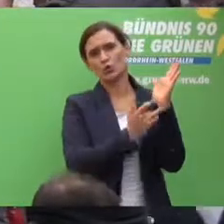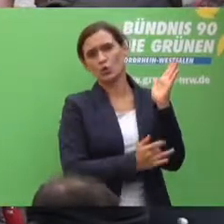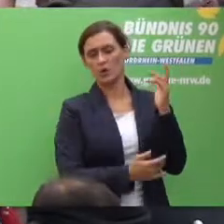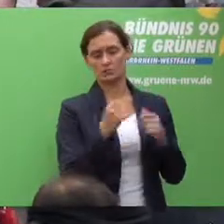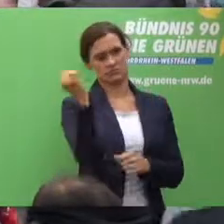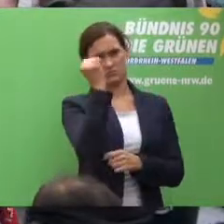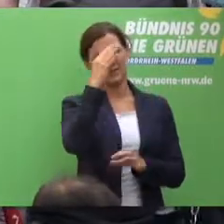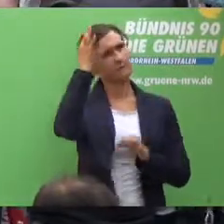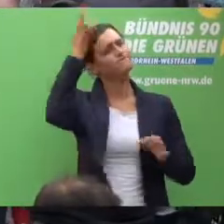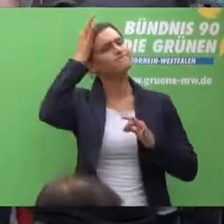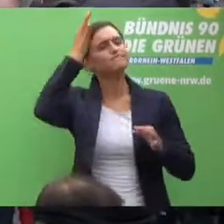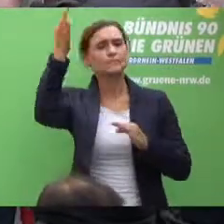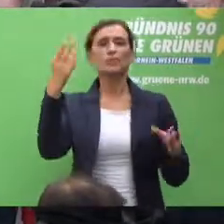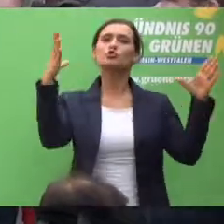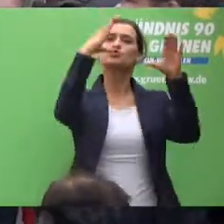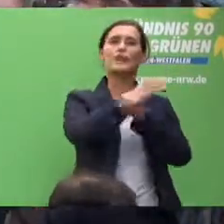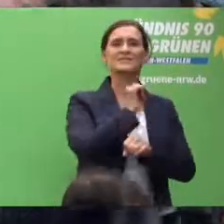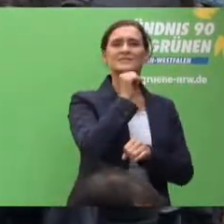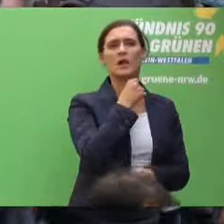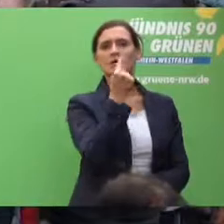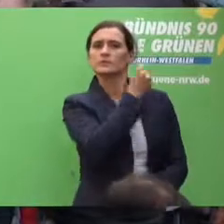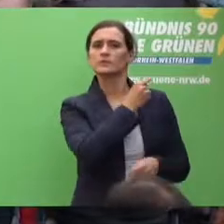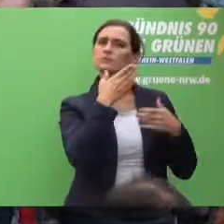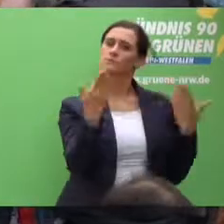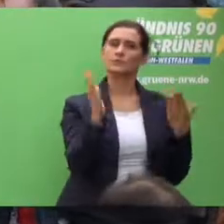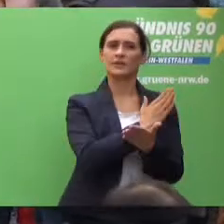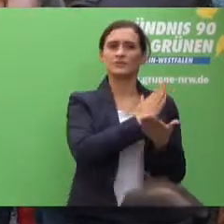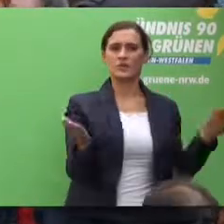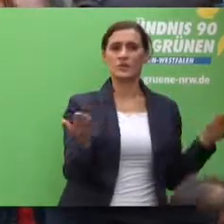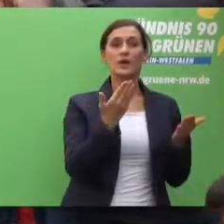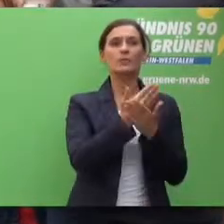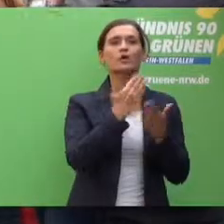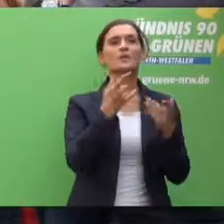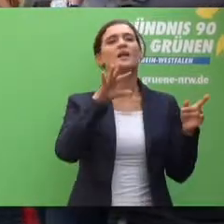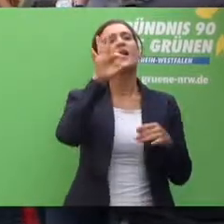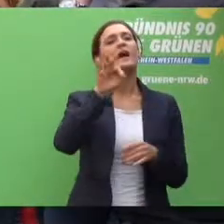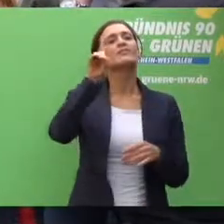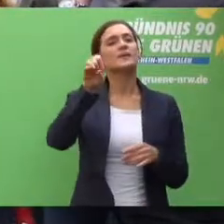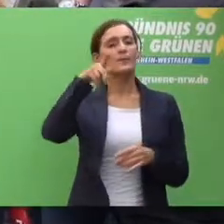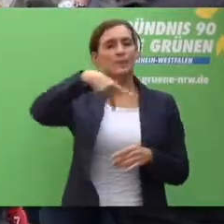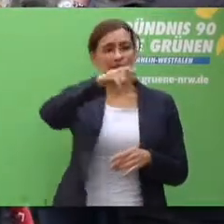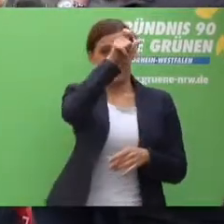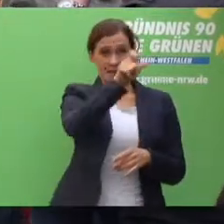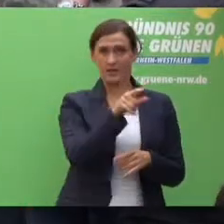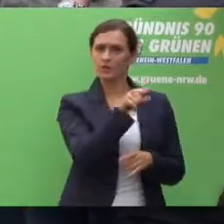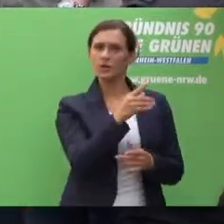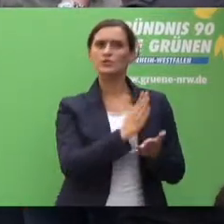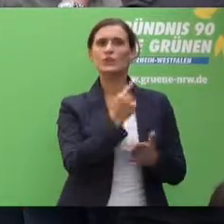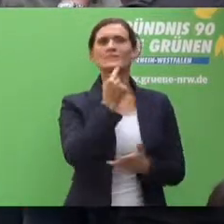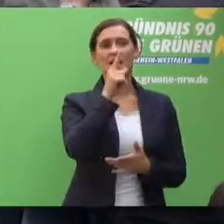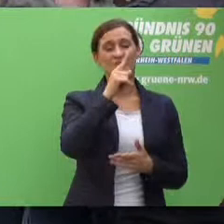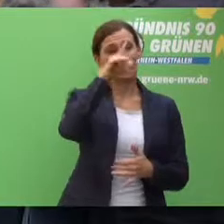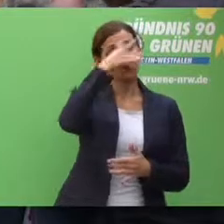aus dem schwarz-gelben Lager kommen. Ein FDPler behauptete doch glatt, wenn